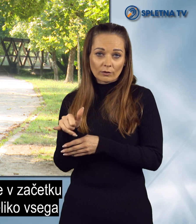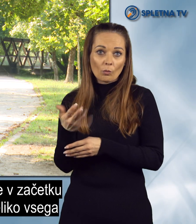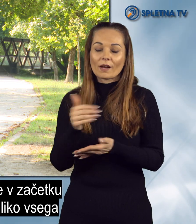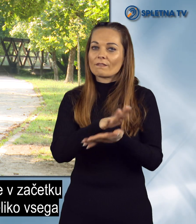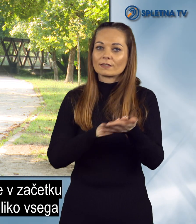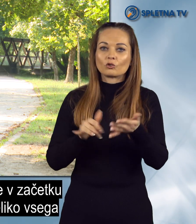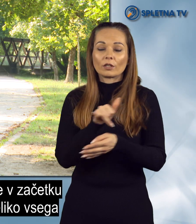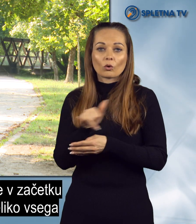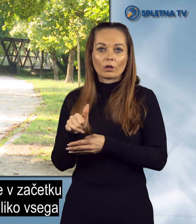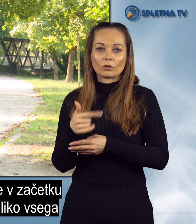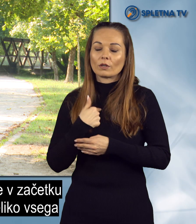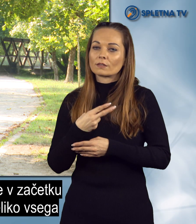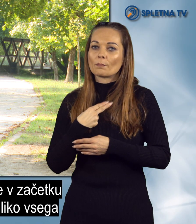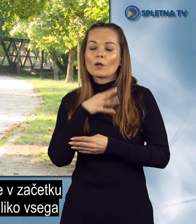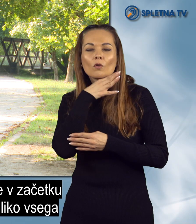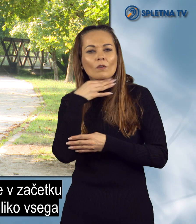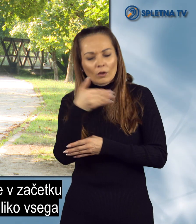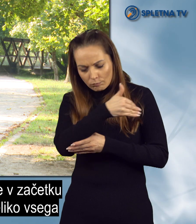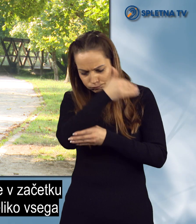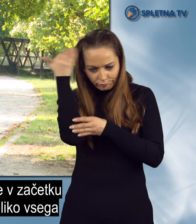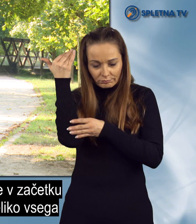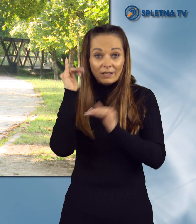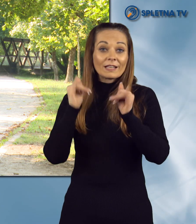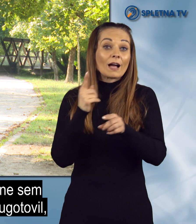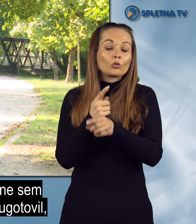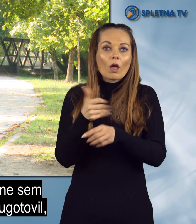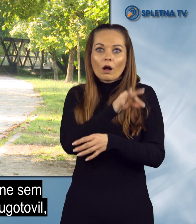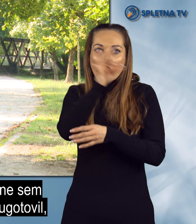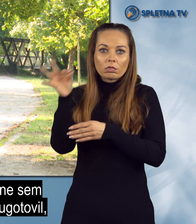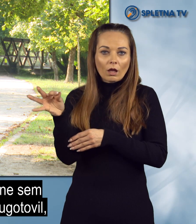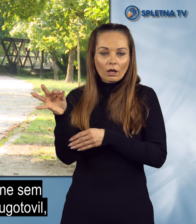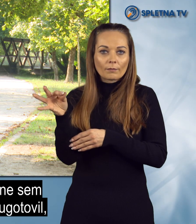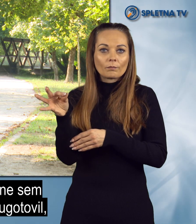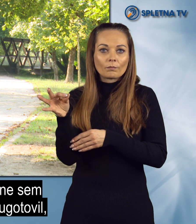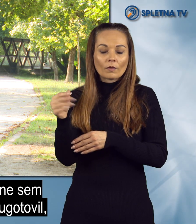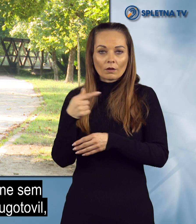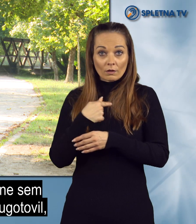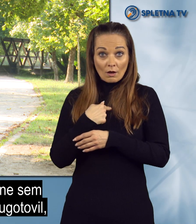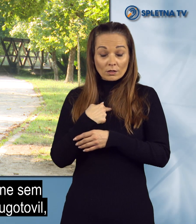v začetku leta se mi je nabralo kar veliko vsega in enega dne sem